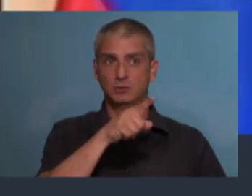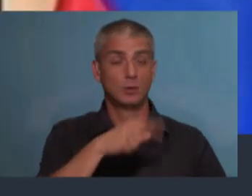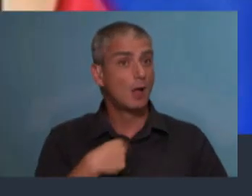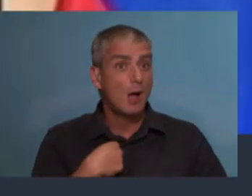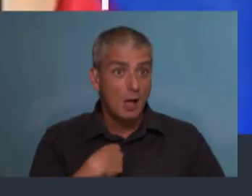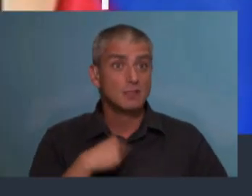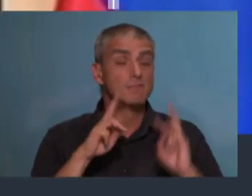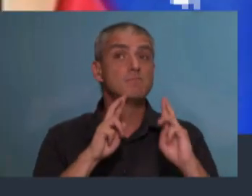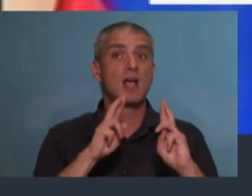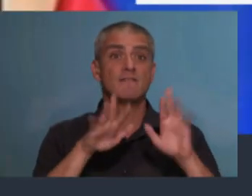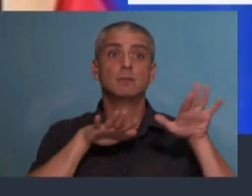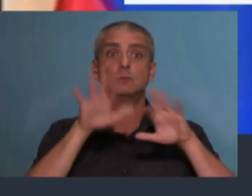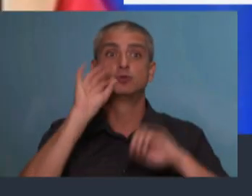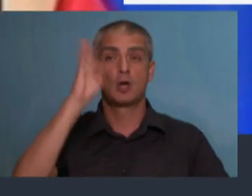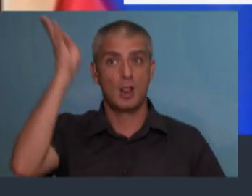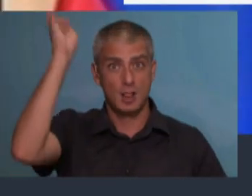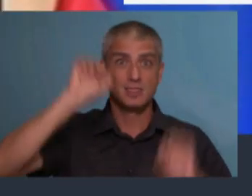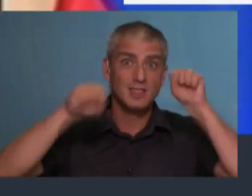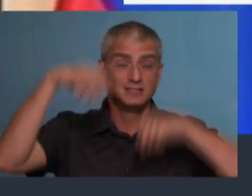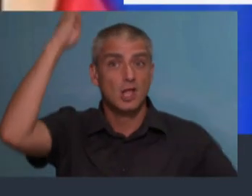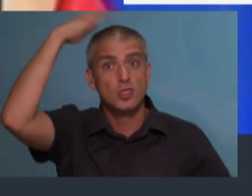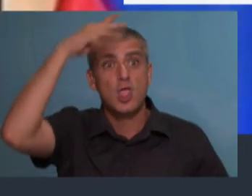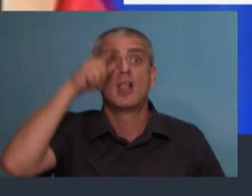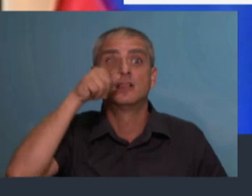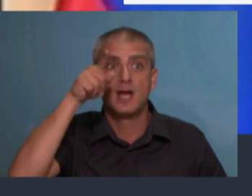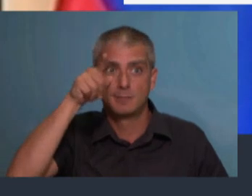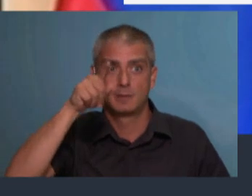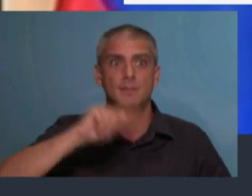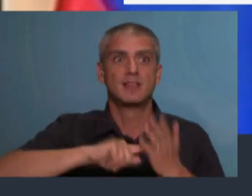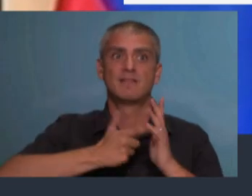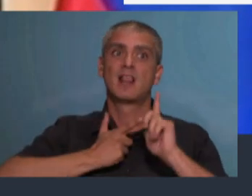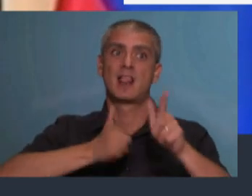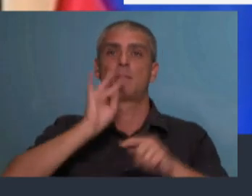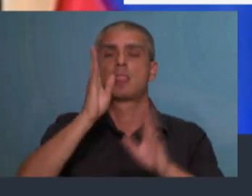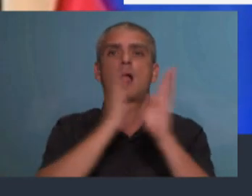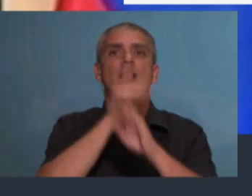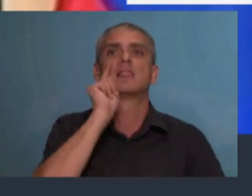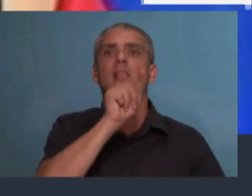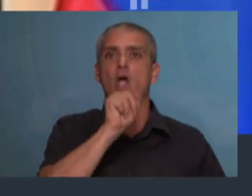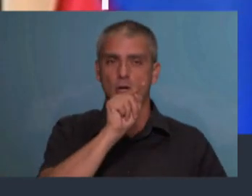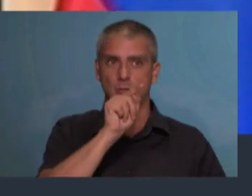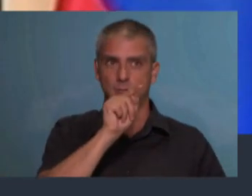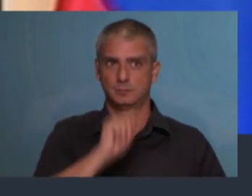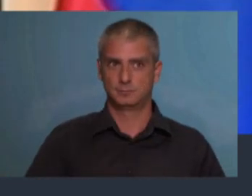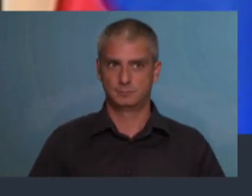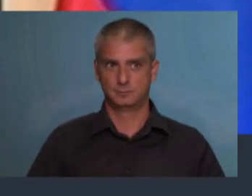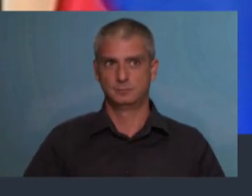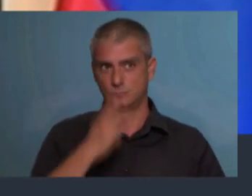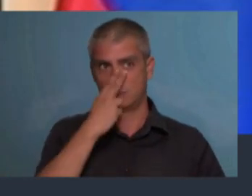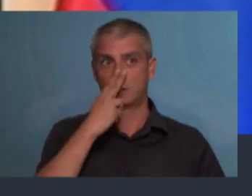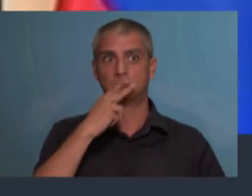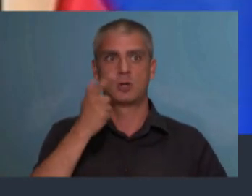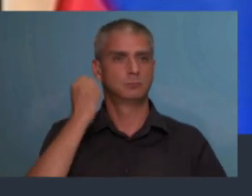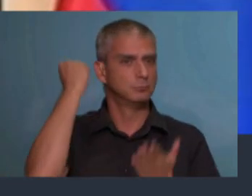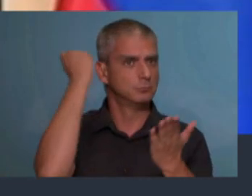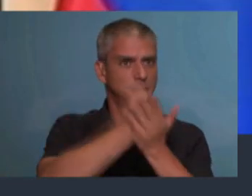que el gobierno del presidente Donald Trump esté dispuesto a combatir grupos terroristas que pretenden